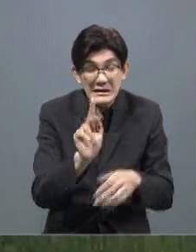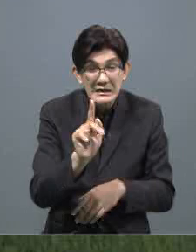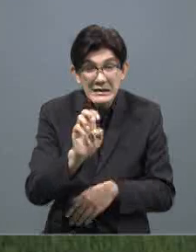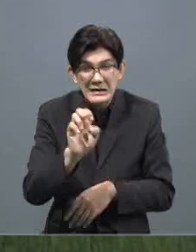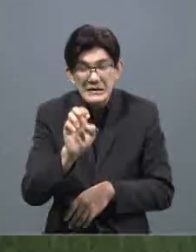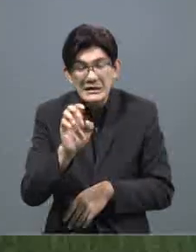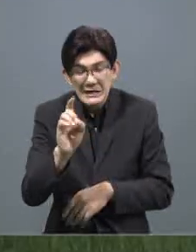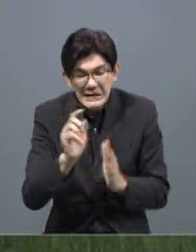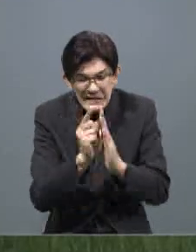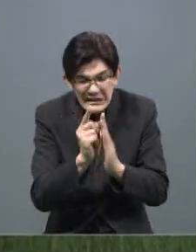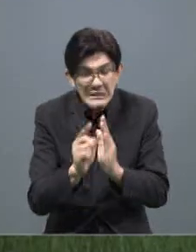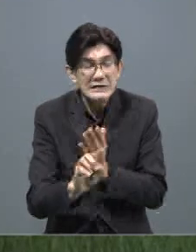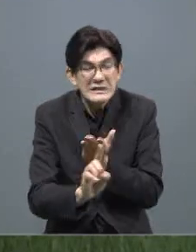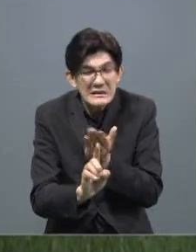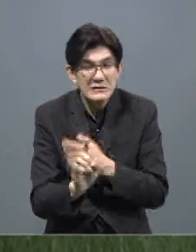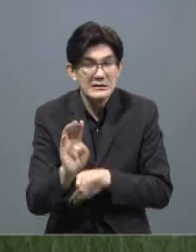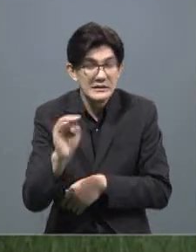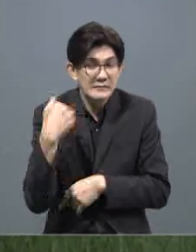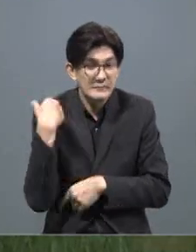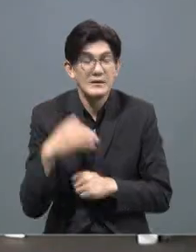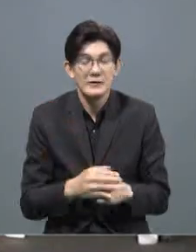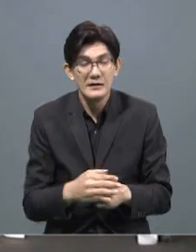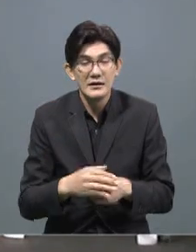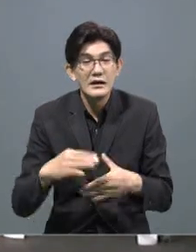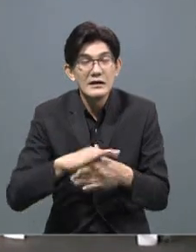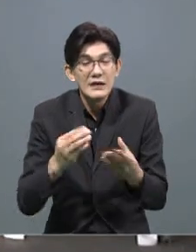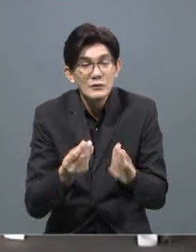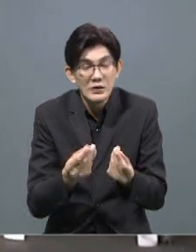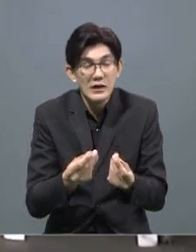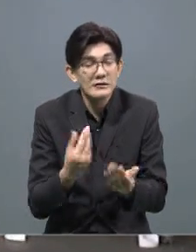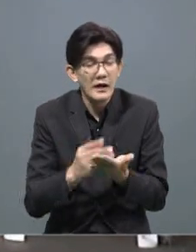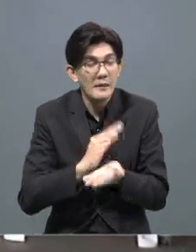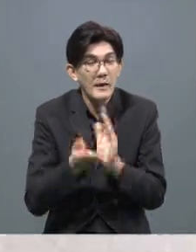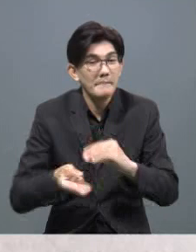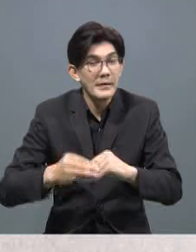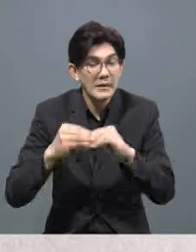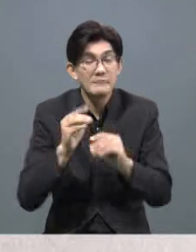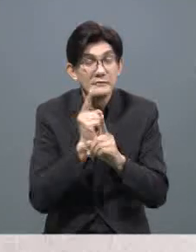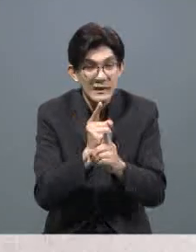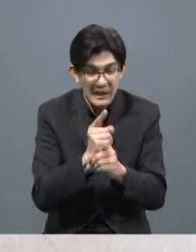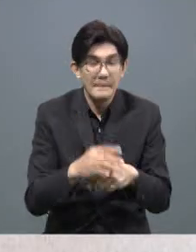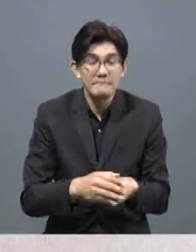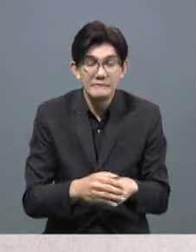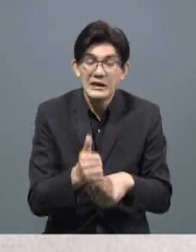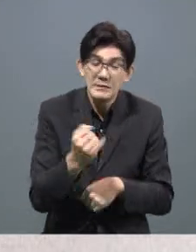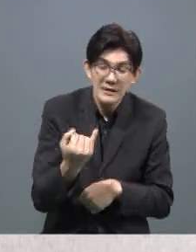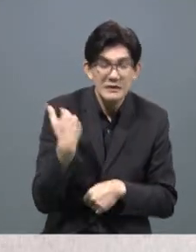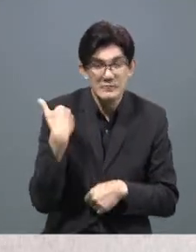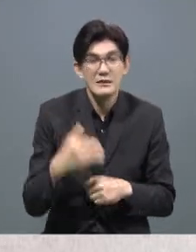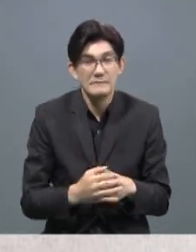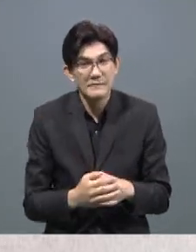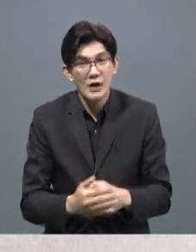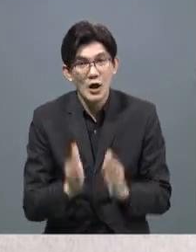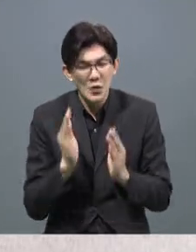Aอย่างกั้นยาวราคาก็ปรับเพิ่มขึ้นไปตามคุณภาพของทุเรียนซึ่งแม้ว่าราคาทุเรียนจะเพิ่มสูงขึ้นนะครับแต่หลายคนก็ยังเป็นแฟนนะยัง